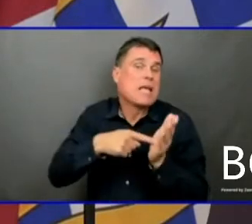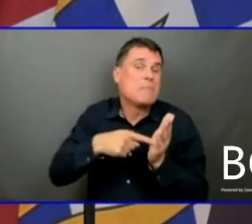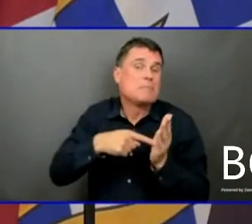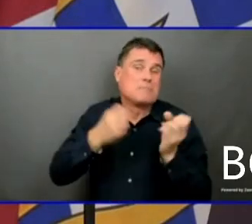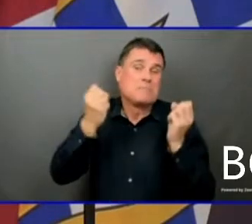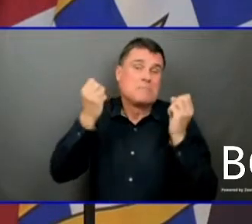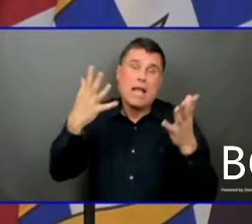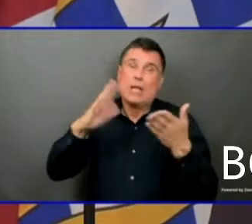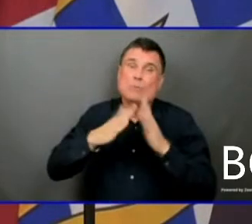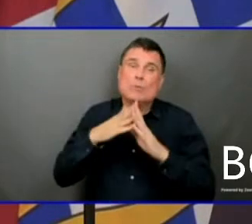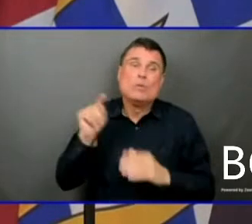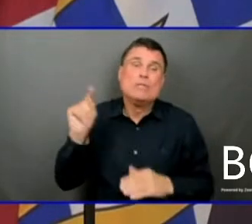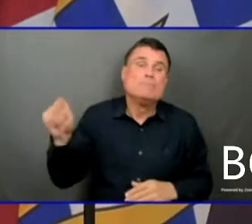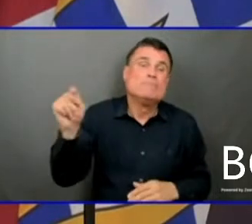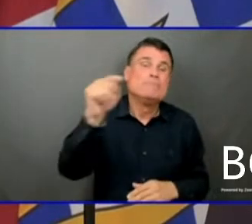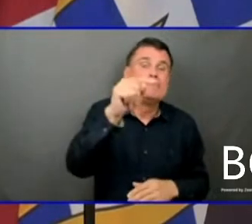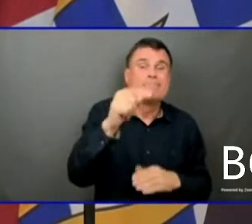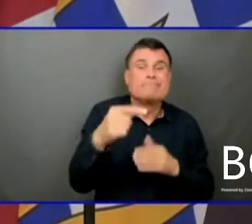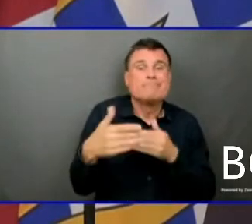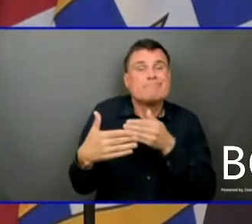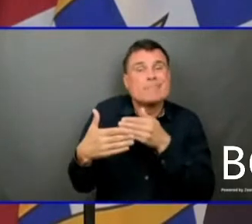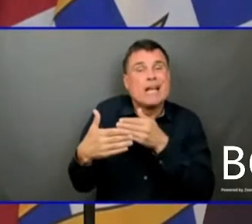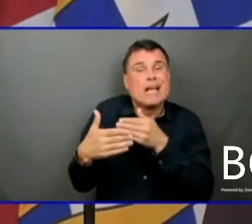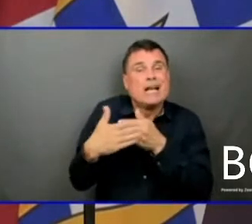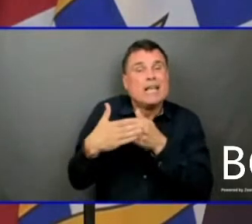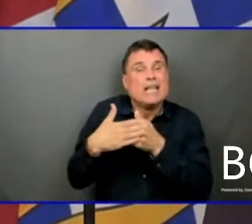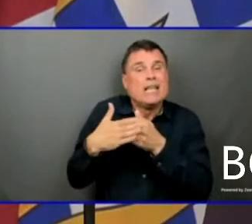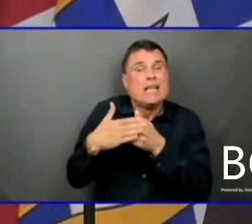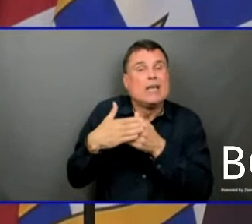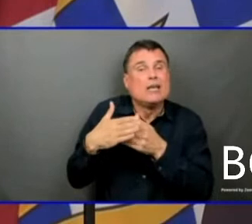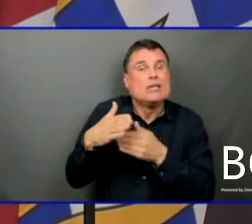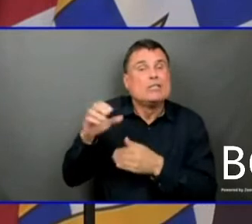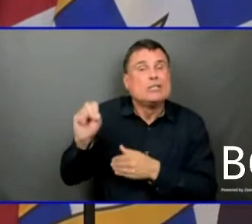呢，这个白石的施打率就会很高。